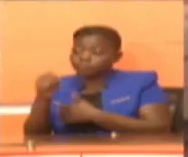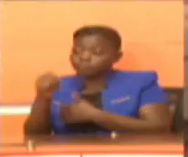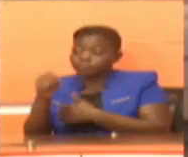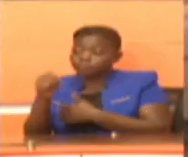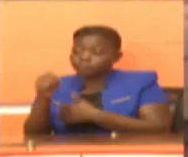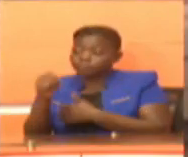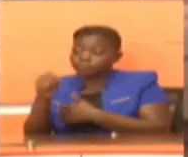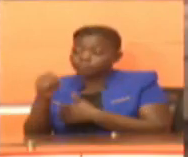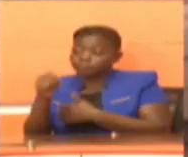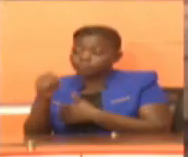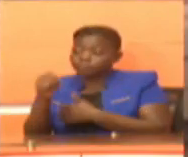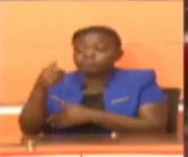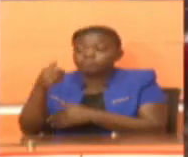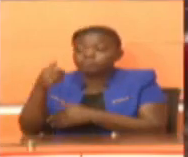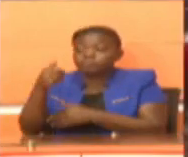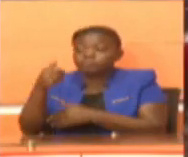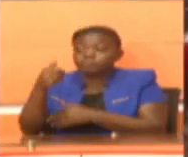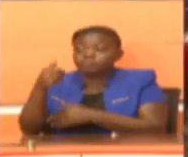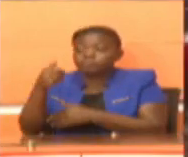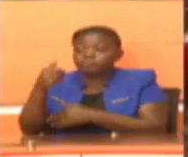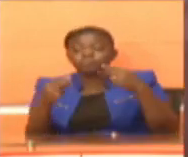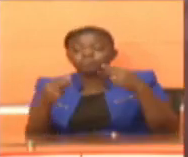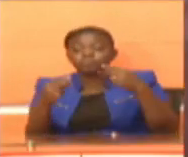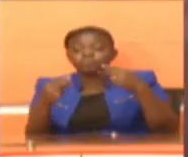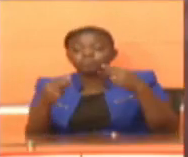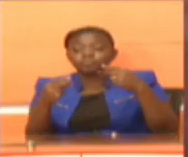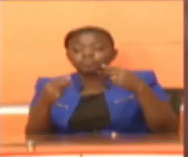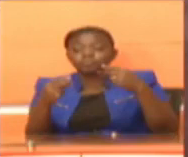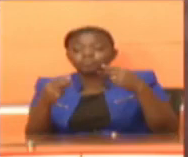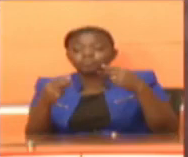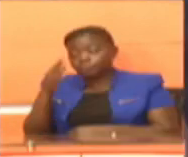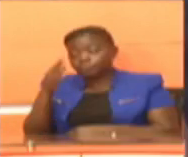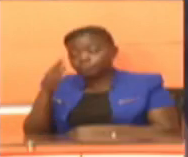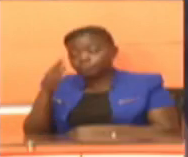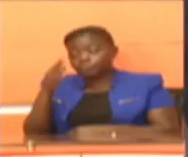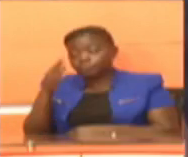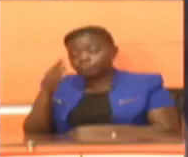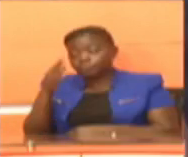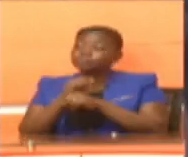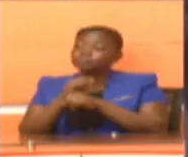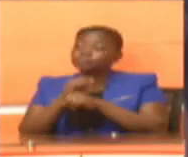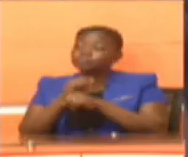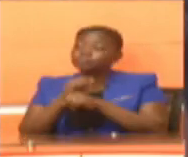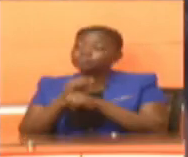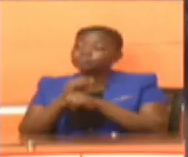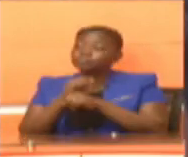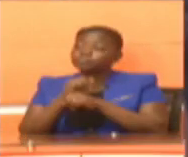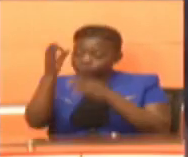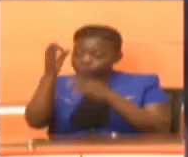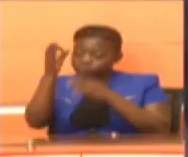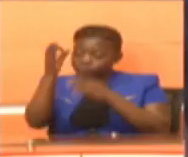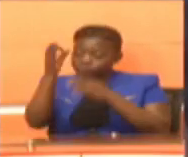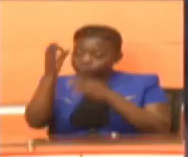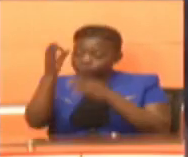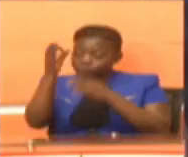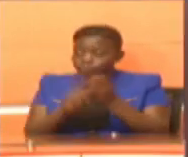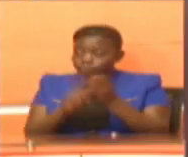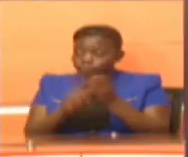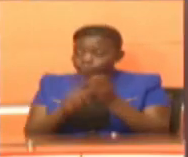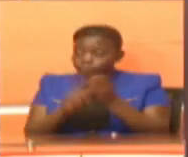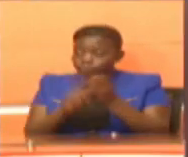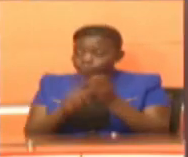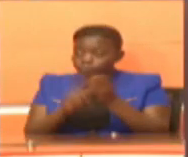ekibiriddeko n'amu okubakubira obwemage ffe twagala kukola ekintu batuyambe ekintu eki bakwate